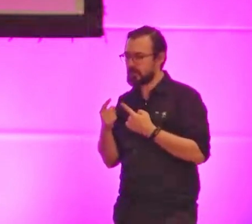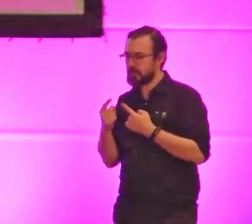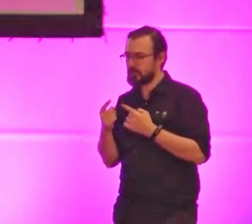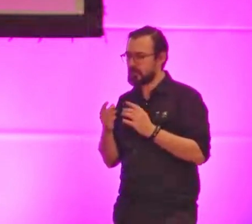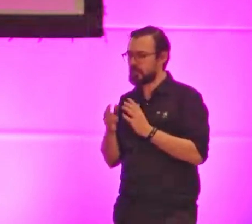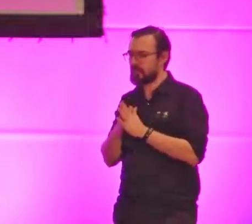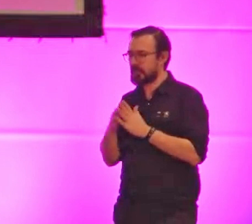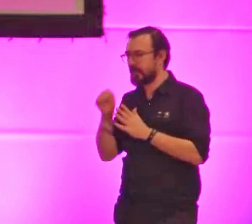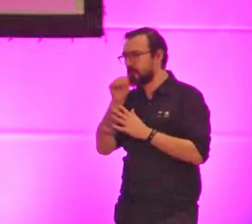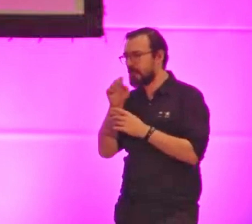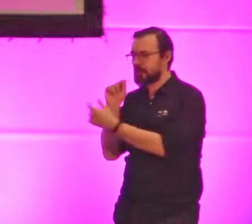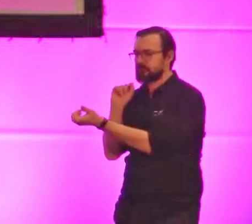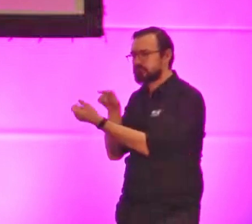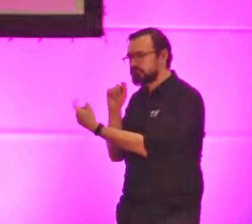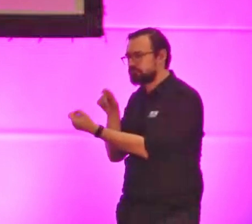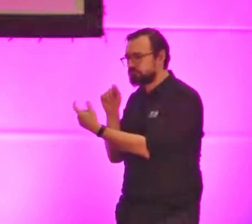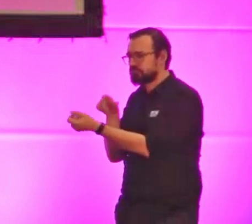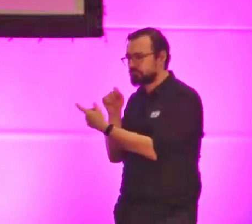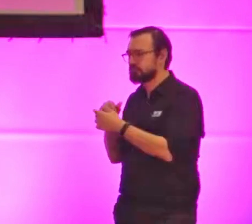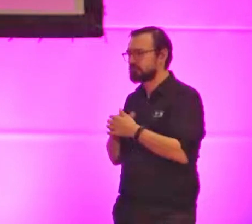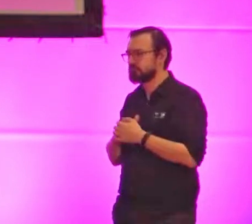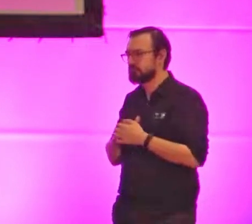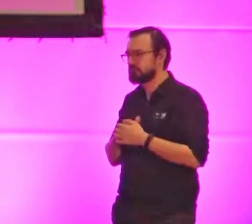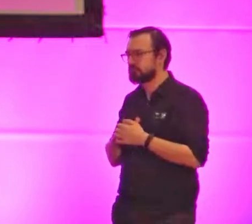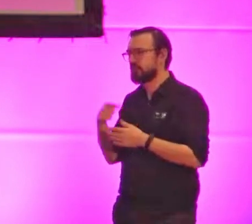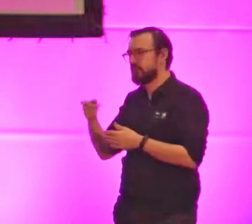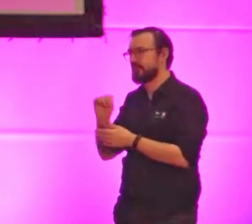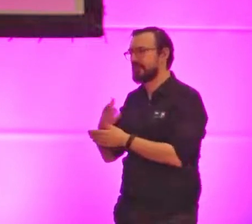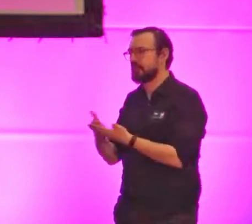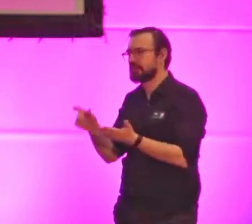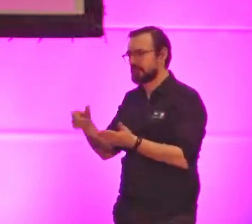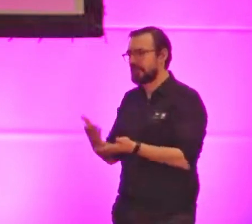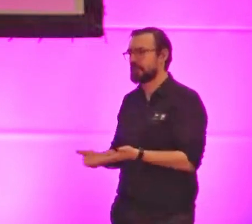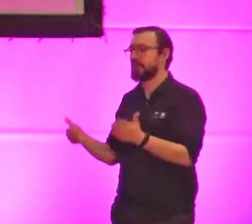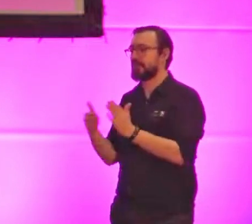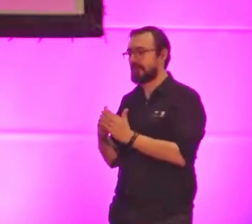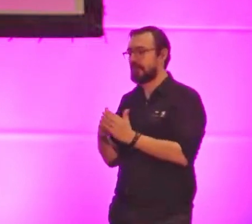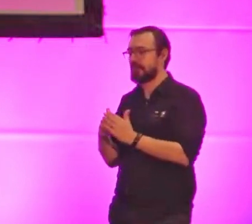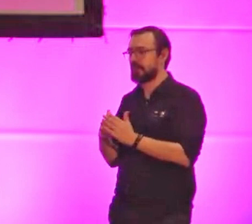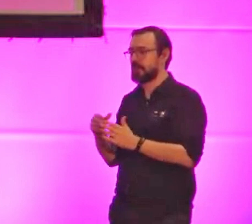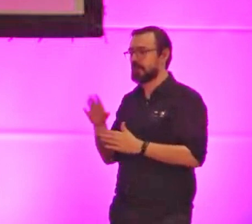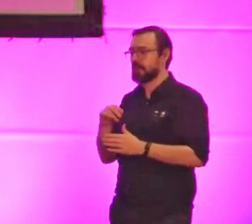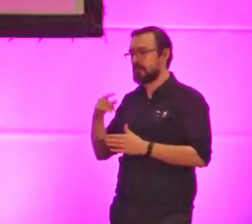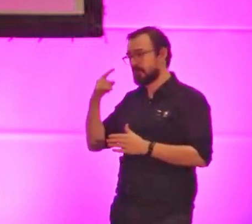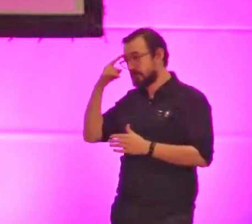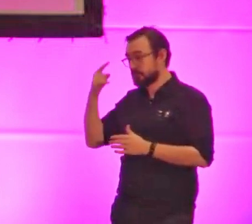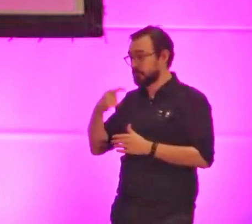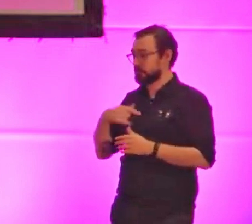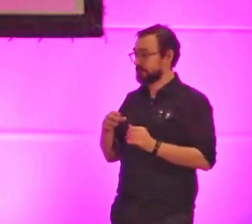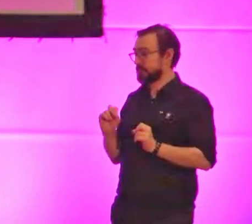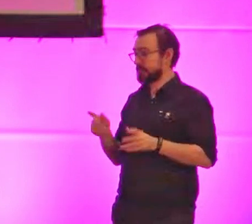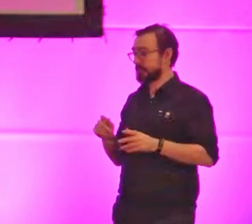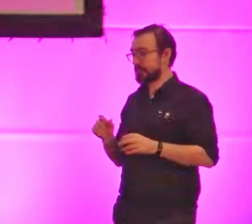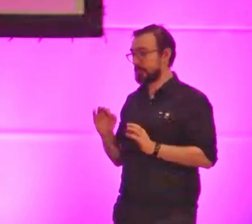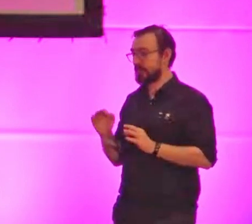med e-post och annat. Och då erbjöd de sig att hjälpa till och då tänkte jag, okej.